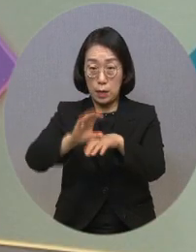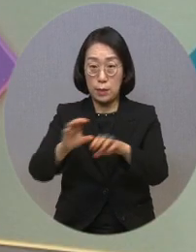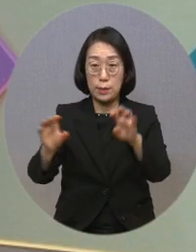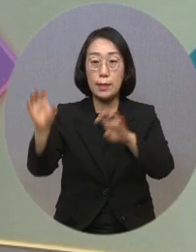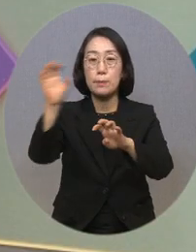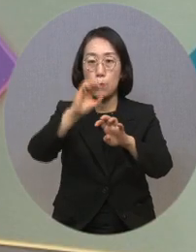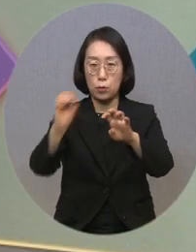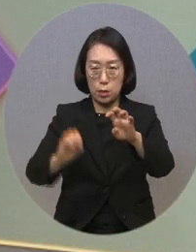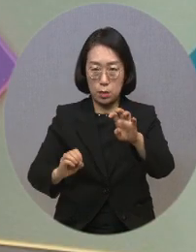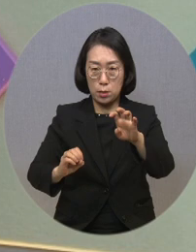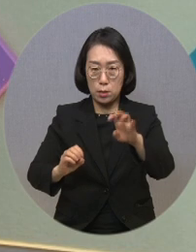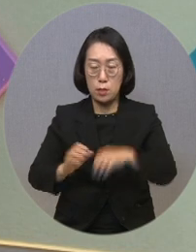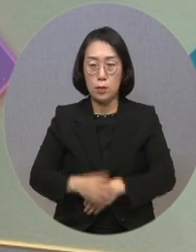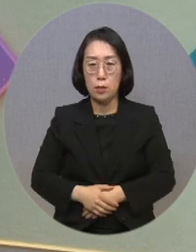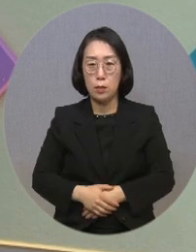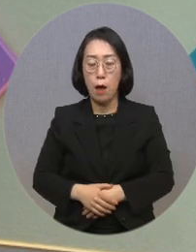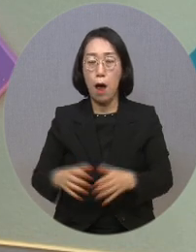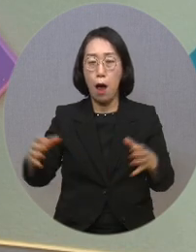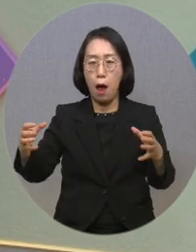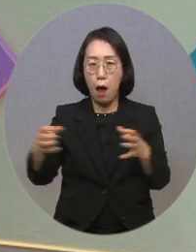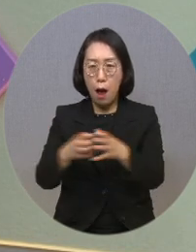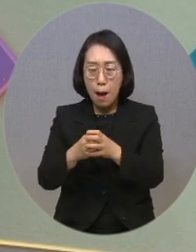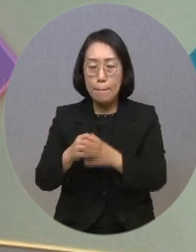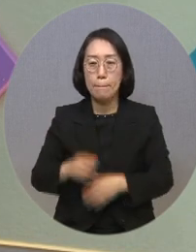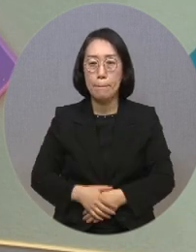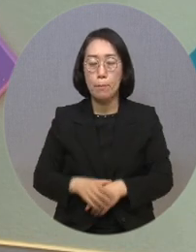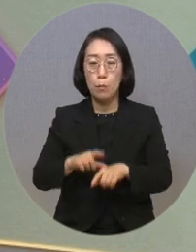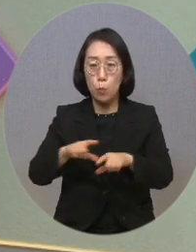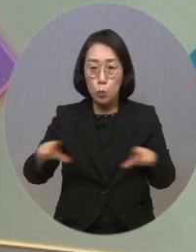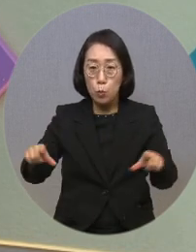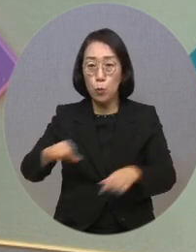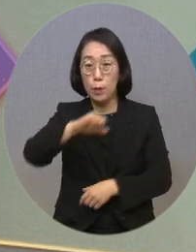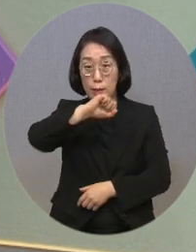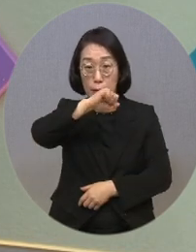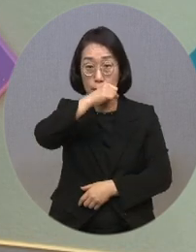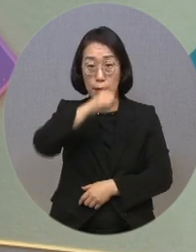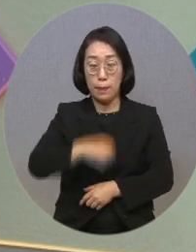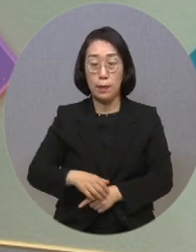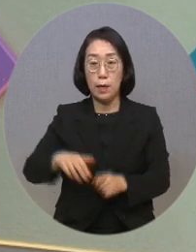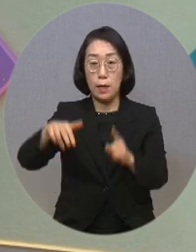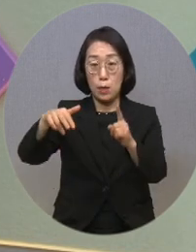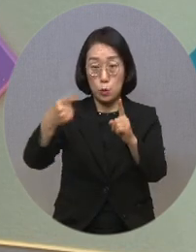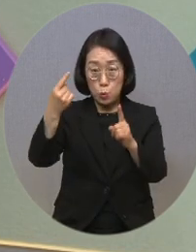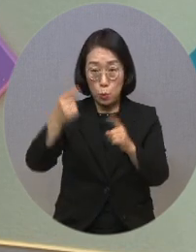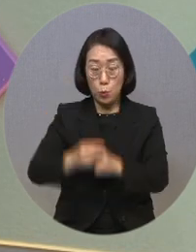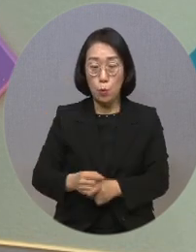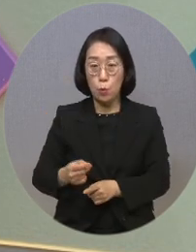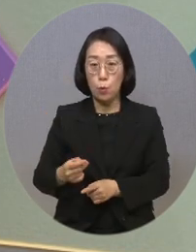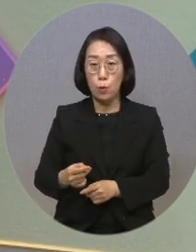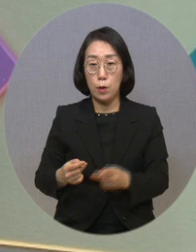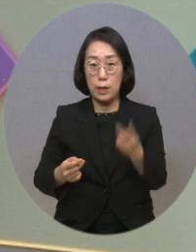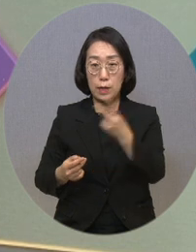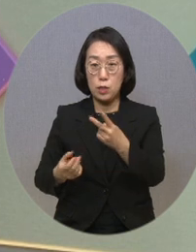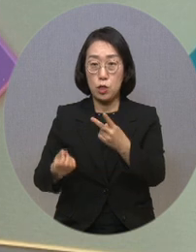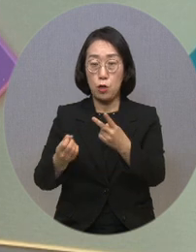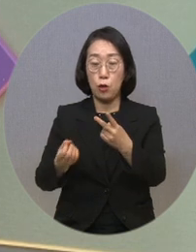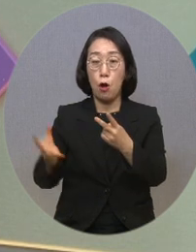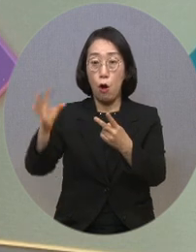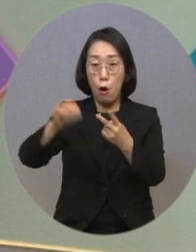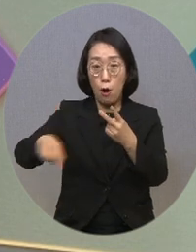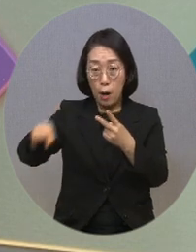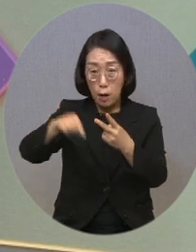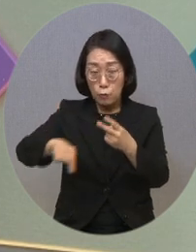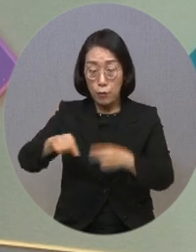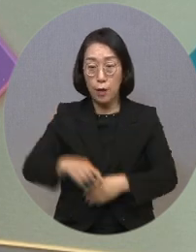넘고요. 총액 일반 예산, 일반 회계 1조 2천억 중에서 지금 4,899억